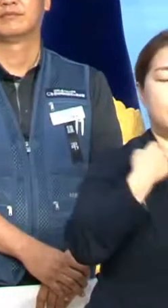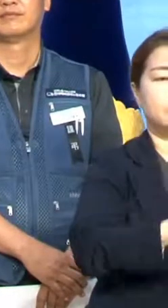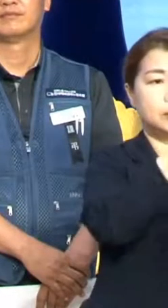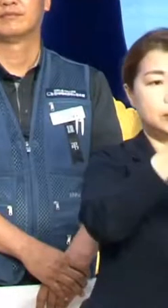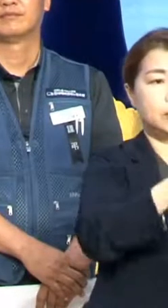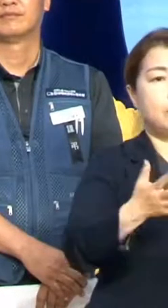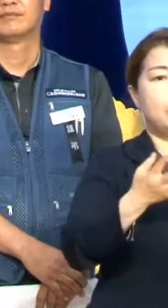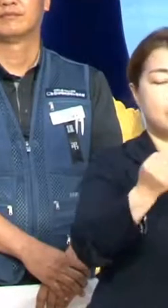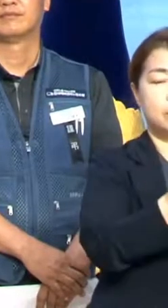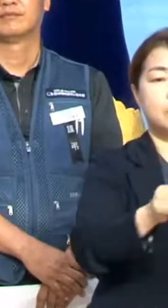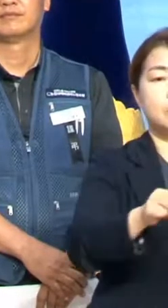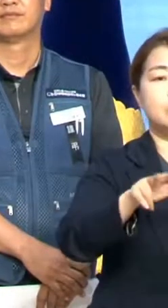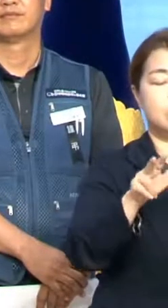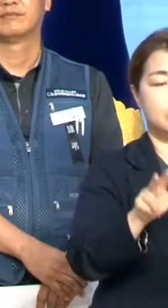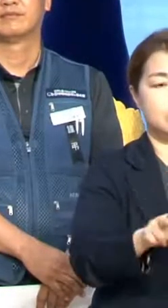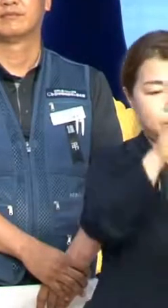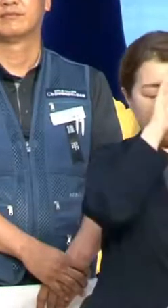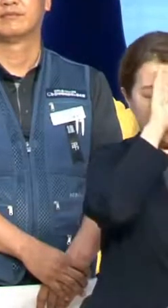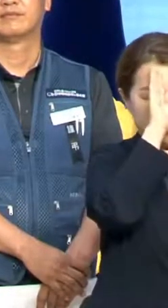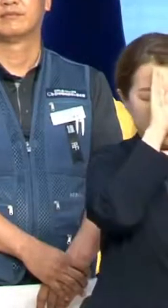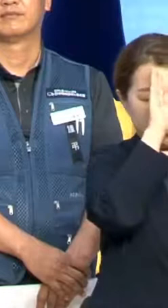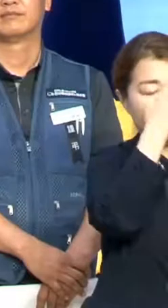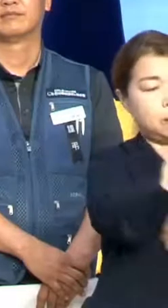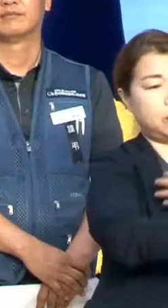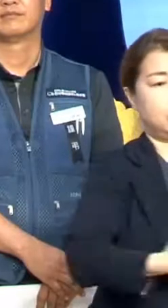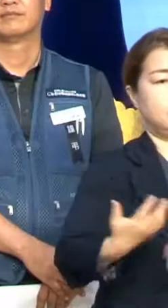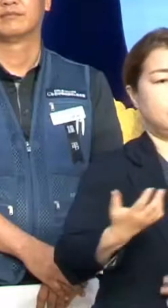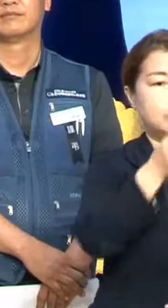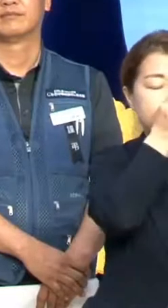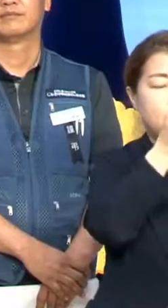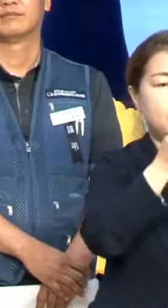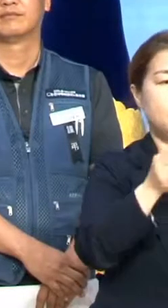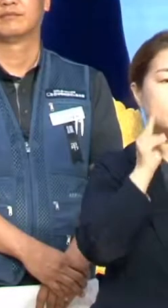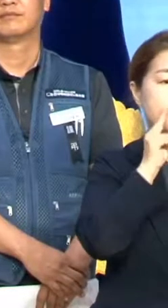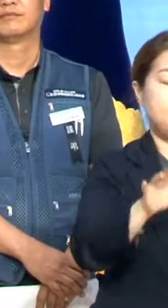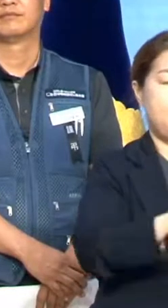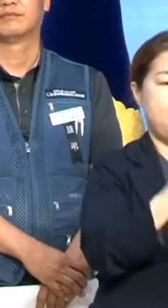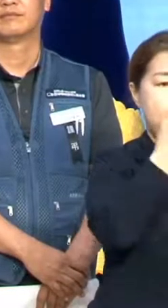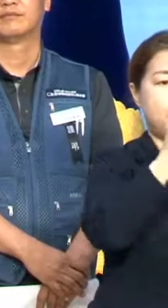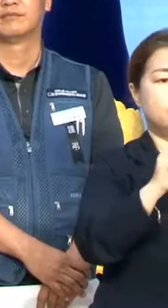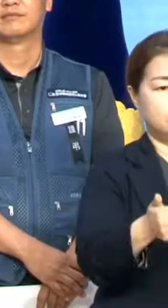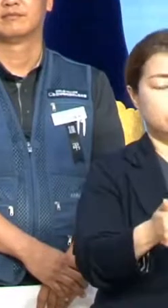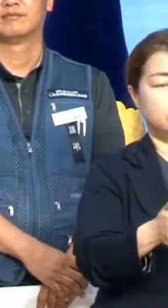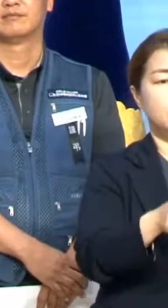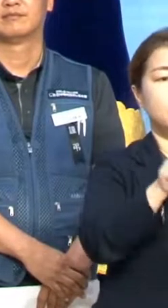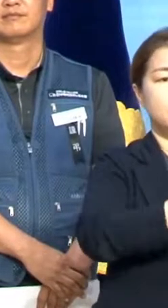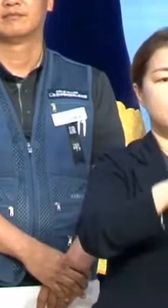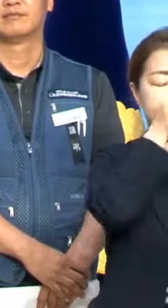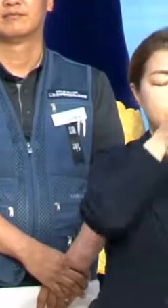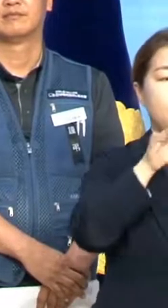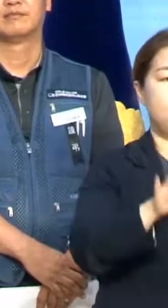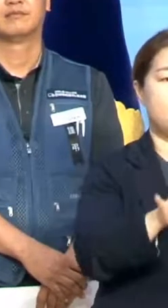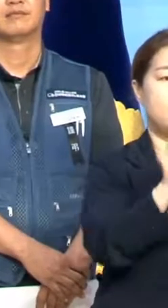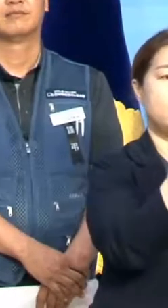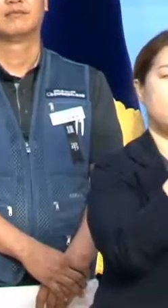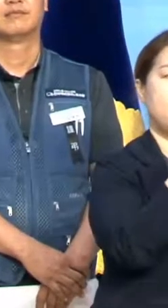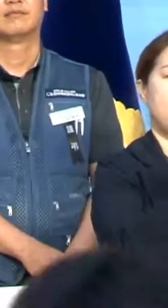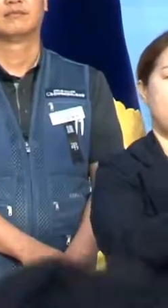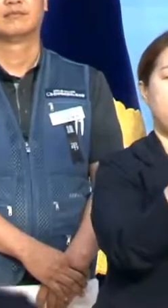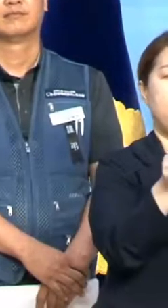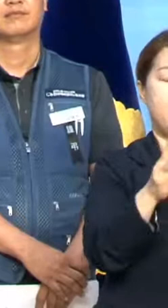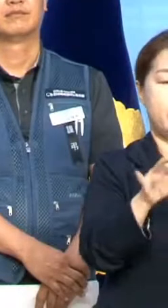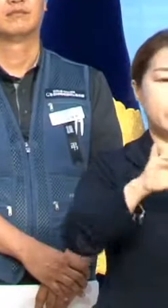많은분들이 현재 병을 얻거나 심각한 경우 목숨을 잃고 있습니다 오늘 저희 용 애인 의원실에서